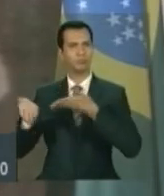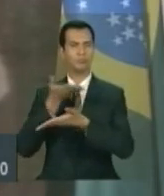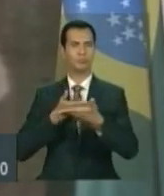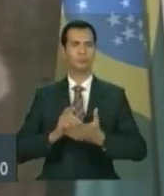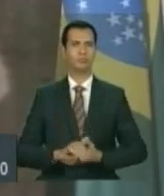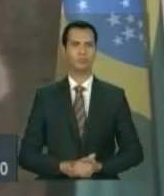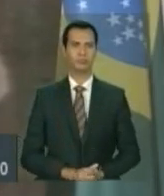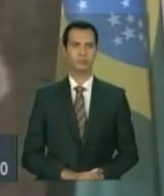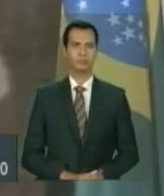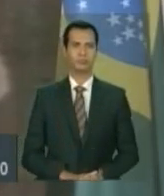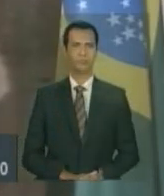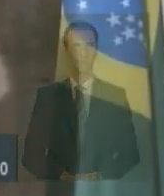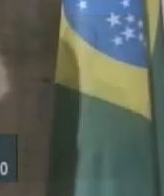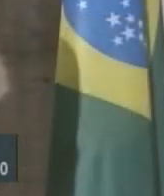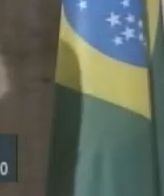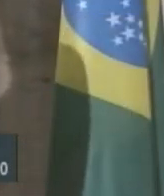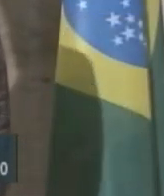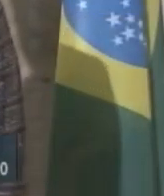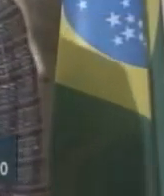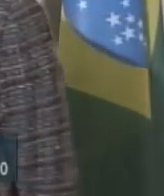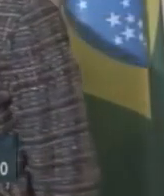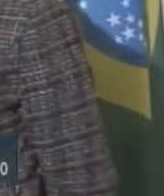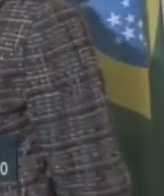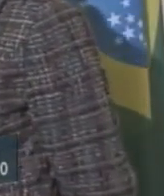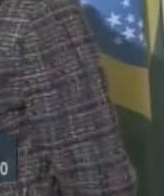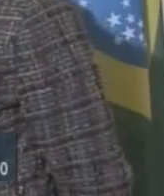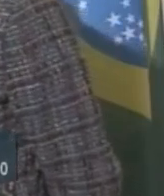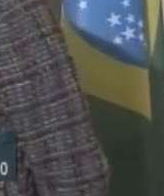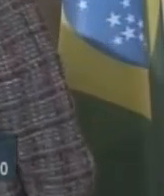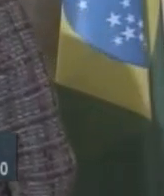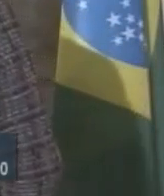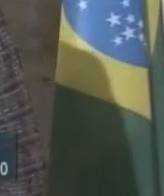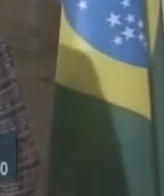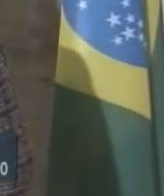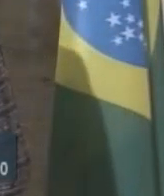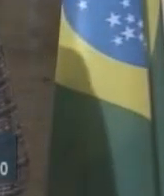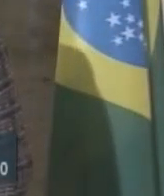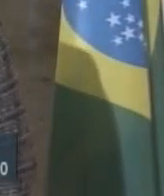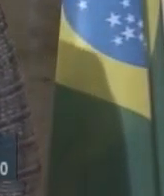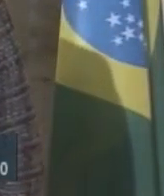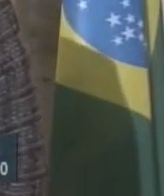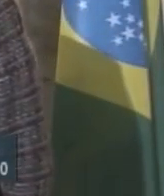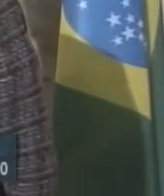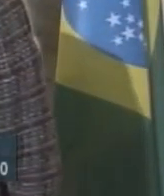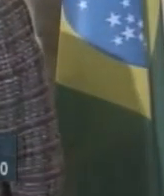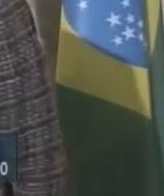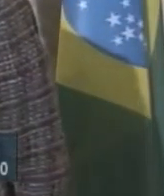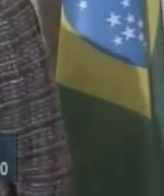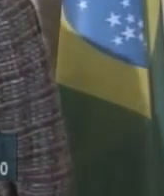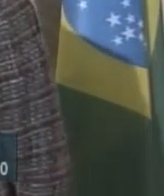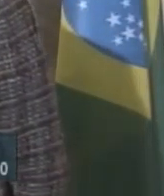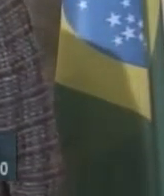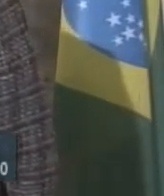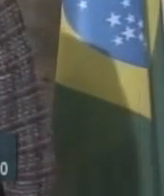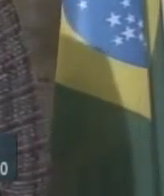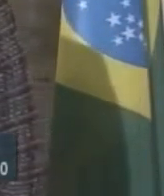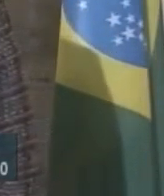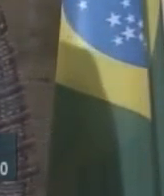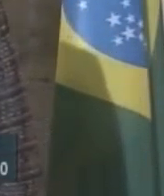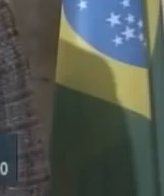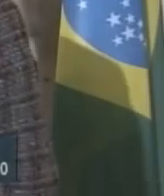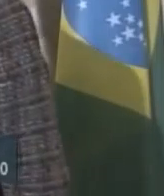с изследователски институти и специалисти, има известен напредък в тази област, но тези области определено са интересни